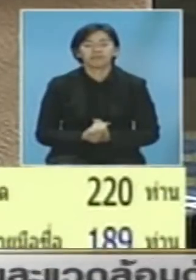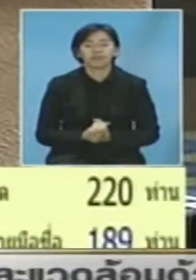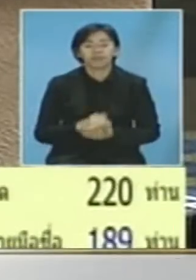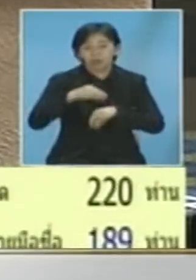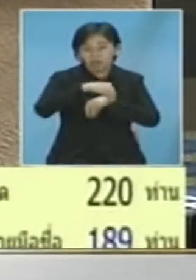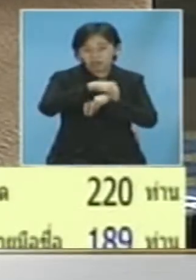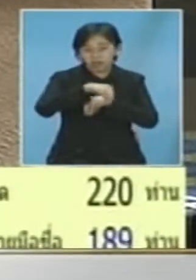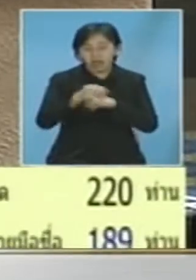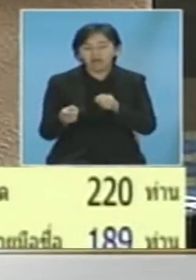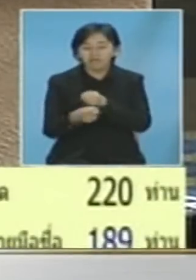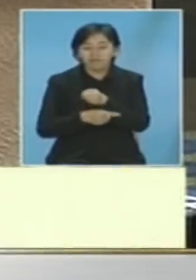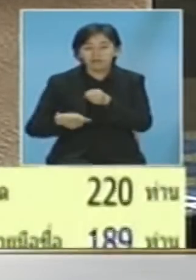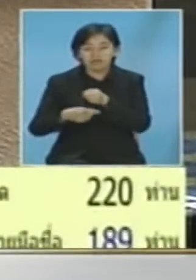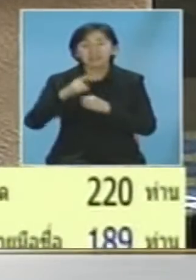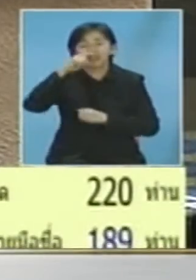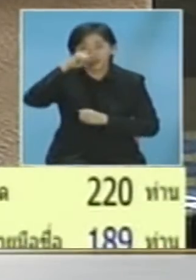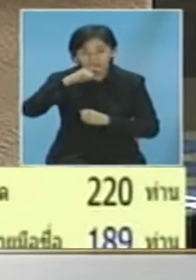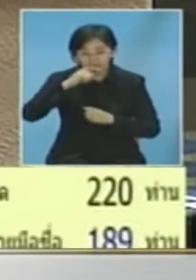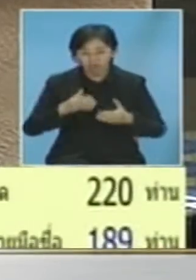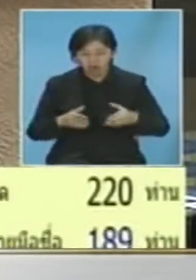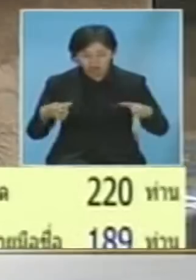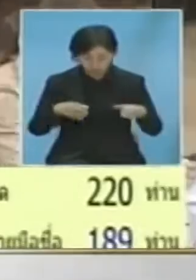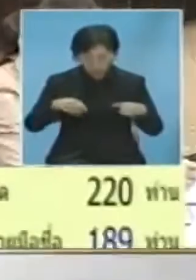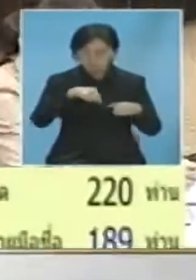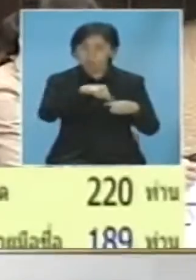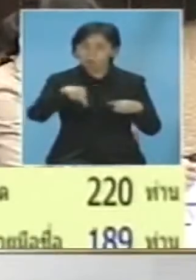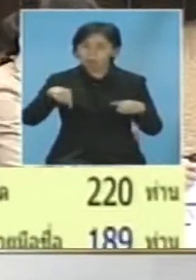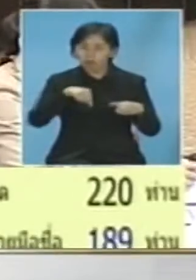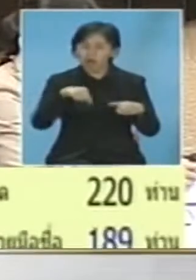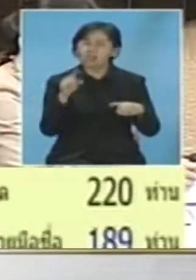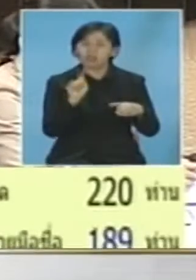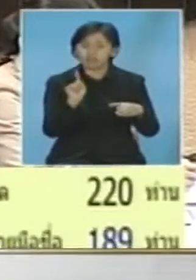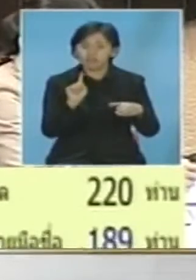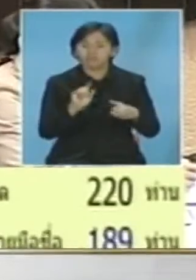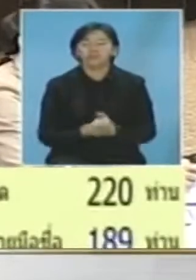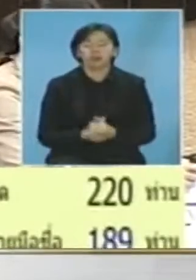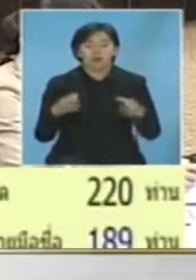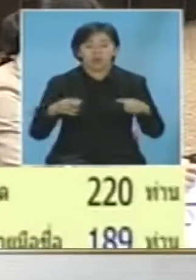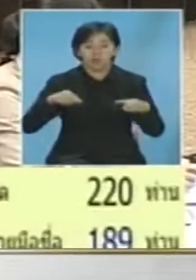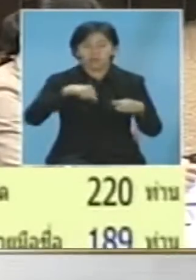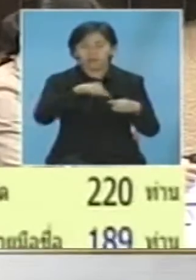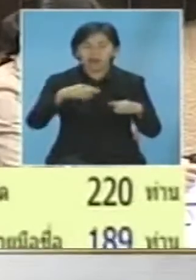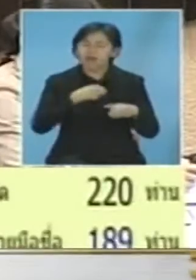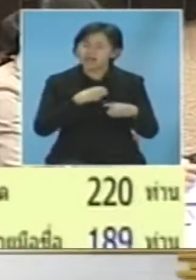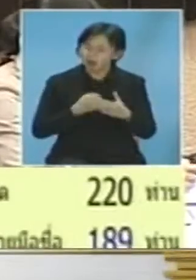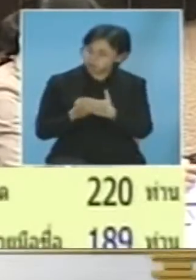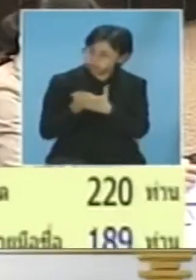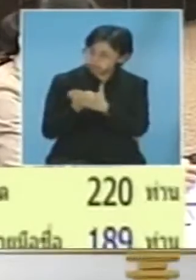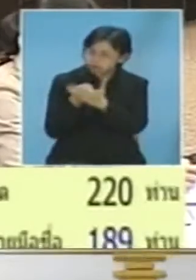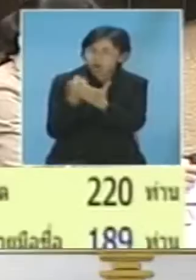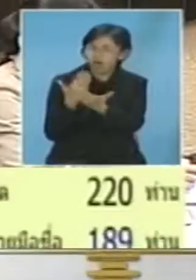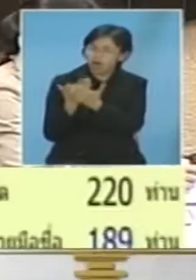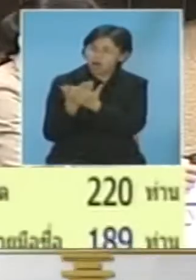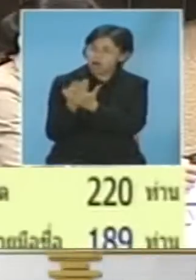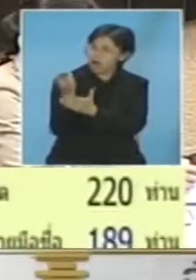เครือข่ายชาวนาไทยตั้งขึ้นมาเพื่ออะไรวัตถุประสงค์ก็คือเพื่อเรียกร้องเงินค่าจำนำ